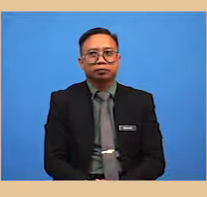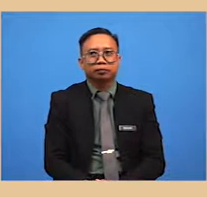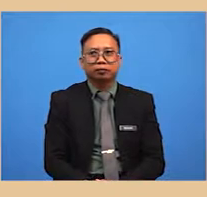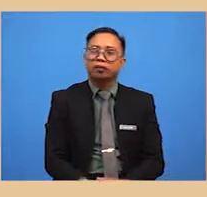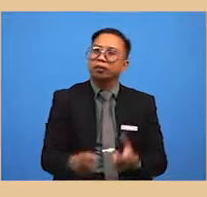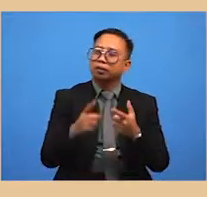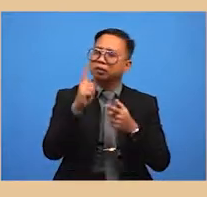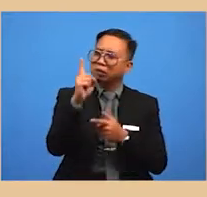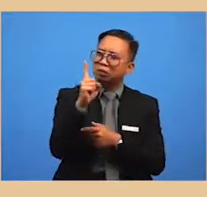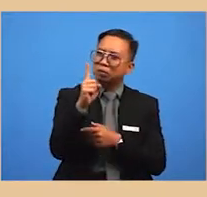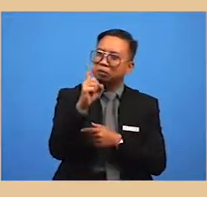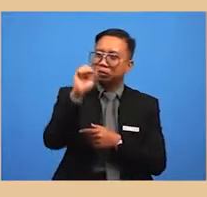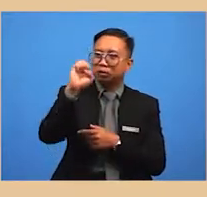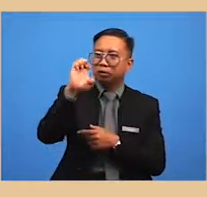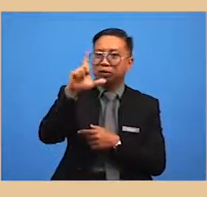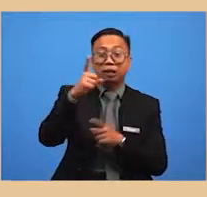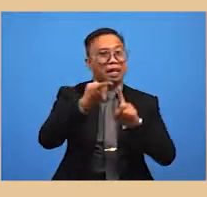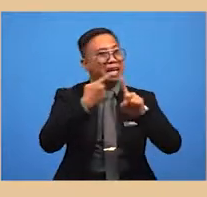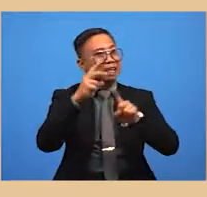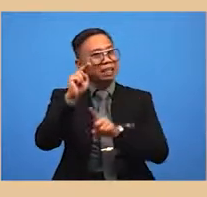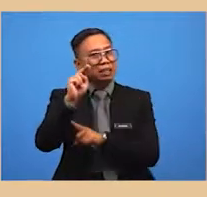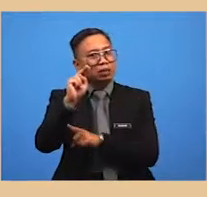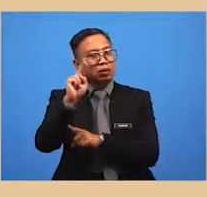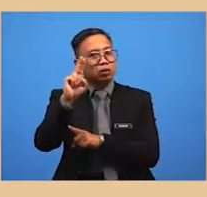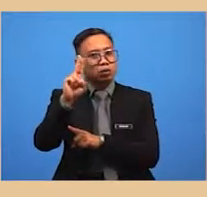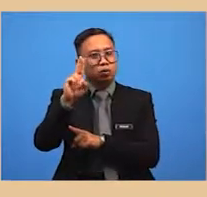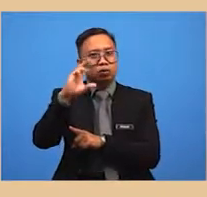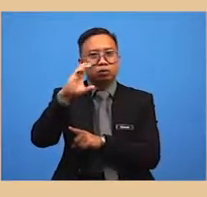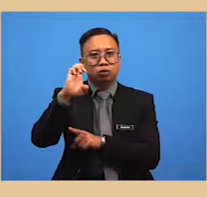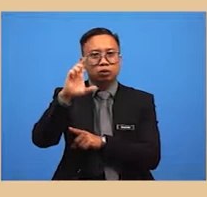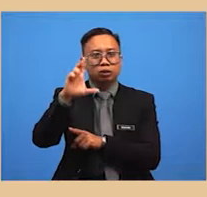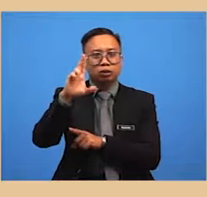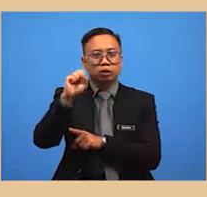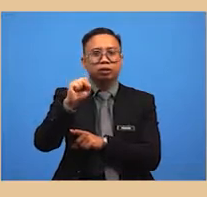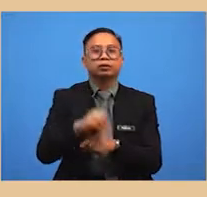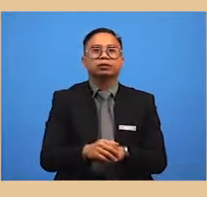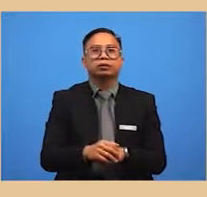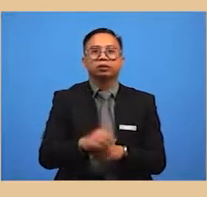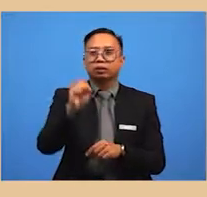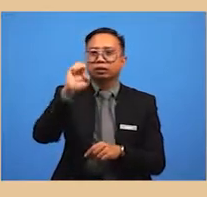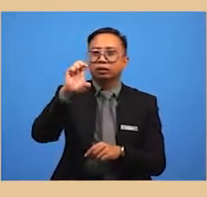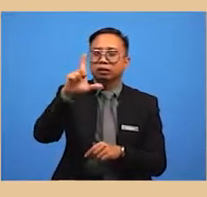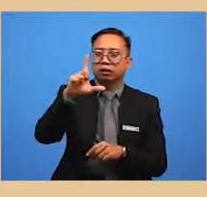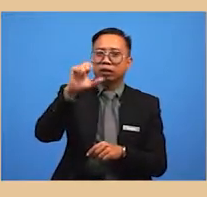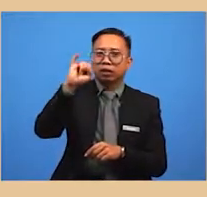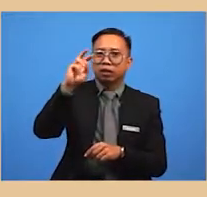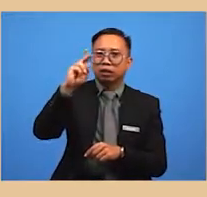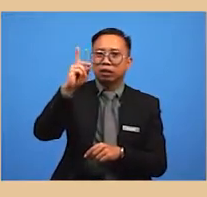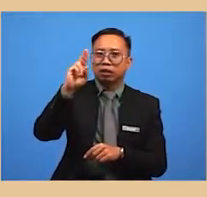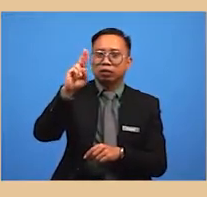Salah satu sel daripada nucellus tersebut ialah sel induk